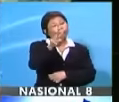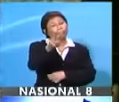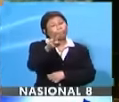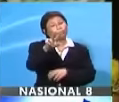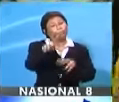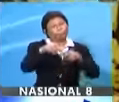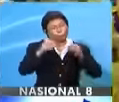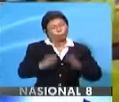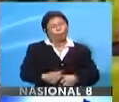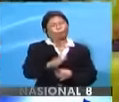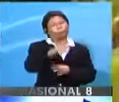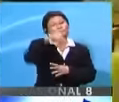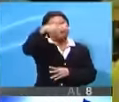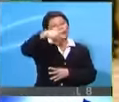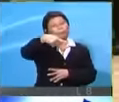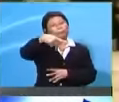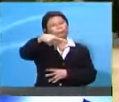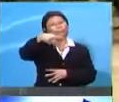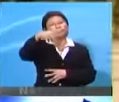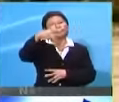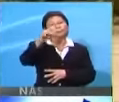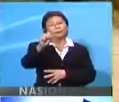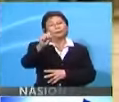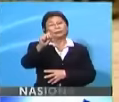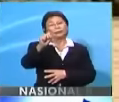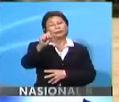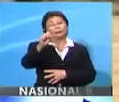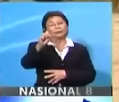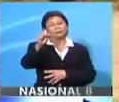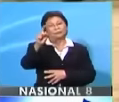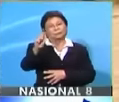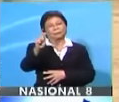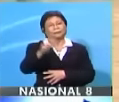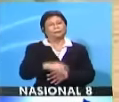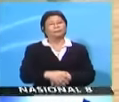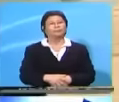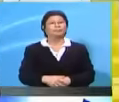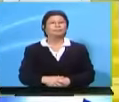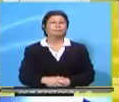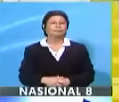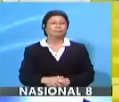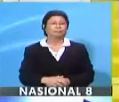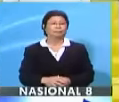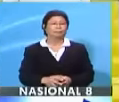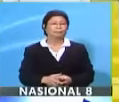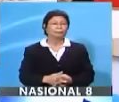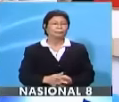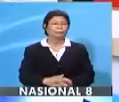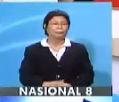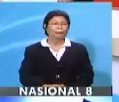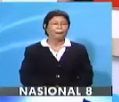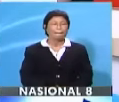penerima darjah kebesaran Panglima Setia Diraja PSD. Kanan dasar pelaburan dan